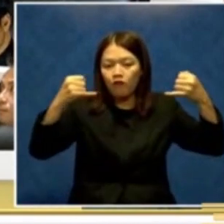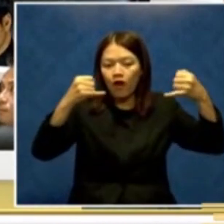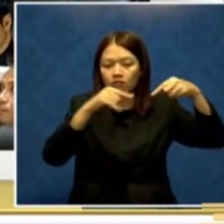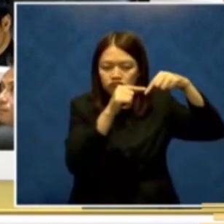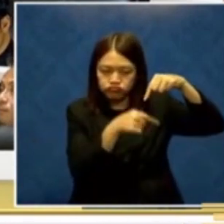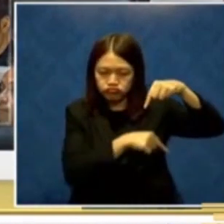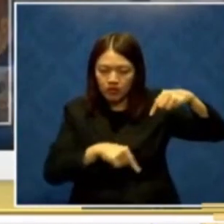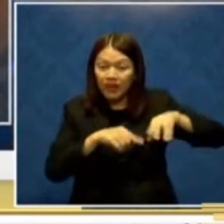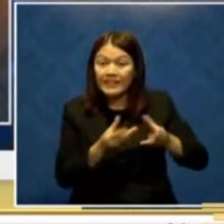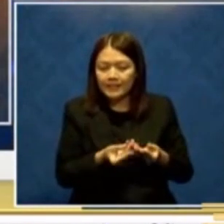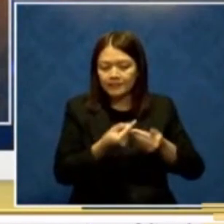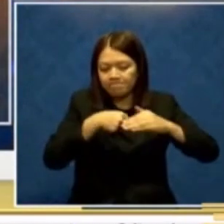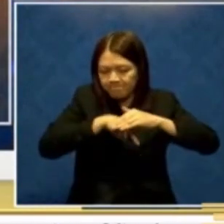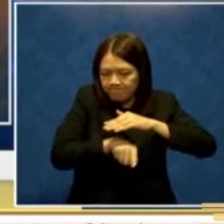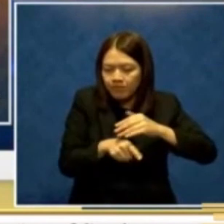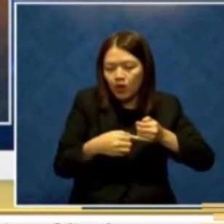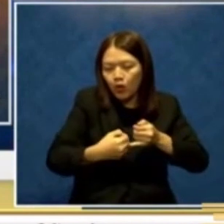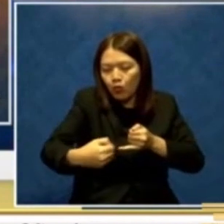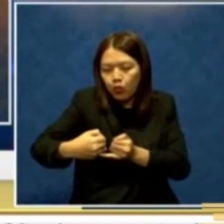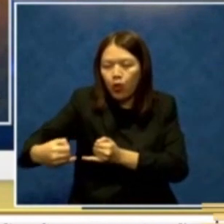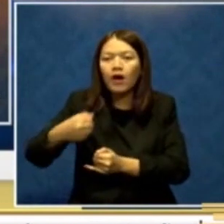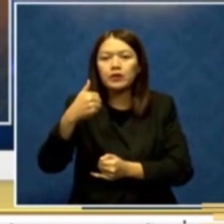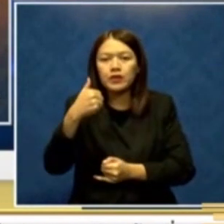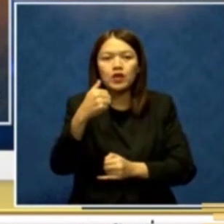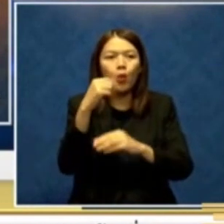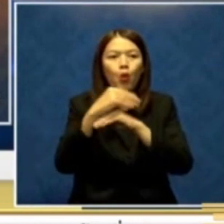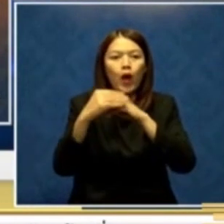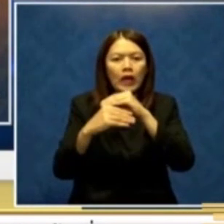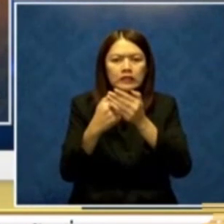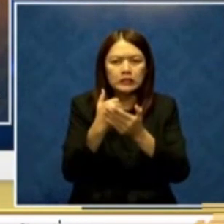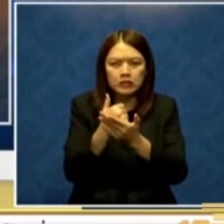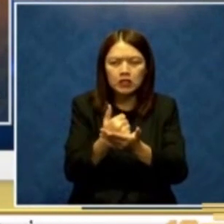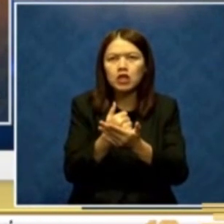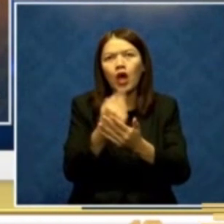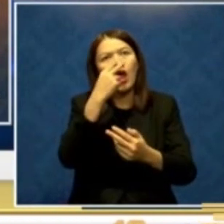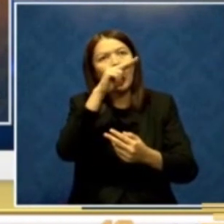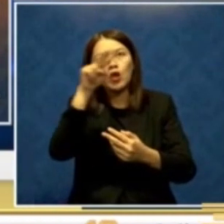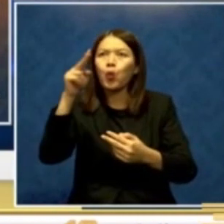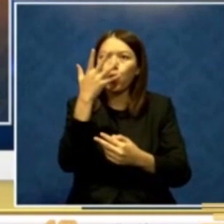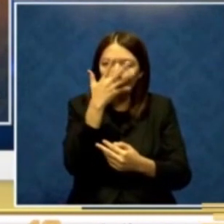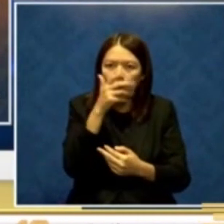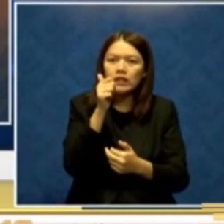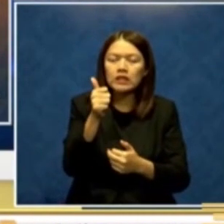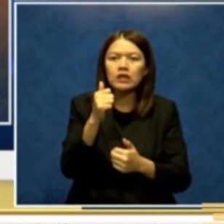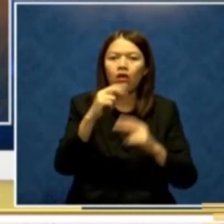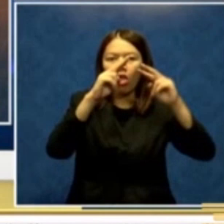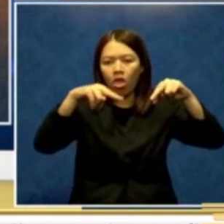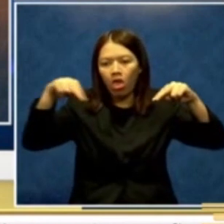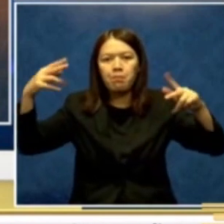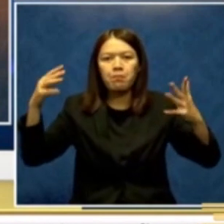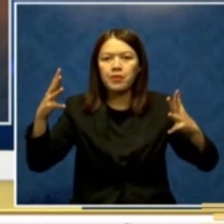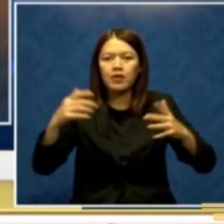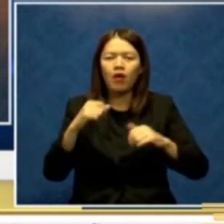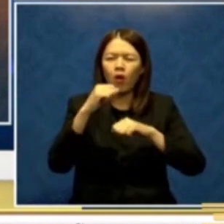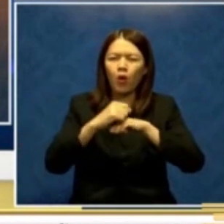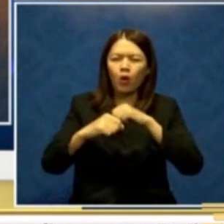นำสายไนฟ้าลง ดนวolerนship โม Wirng เชียงให่ซึเป็โรงการที่ดีค่ะเป็โรงการที่จะช่วยใหภูมิภัของจงวัเชยงให่ดีขึ้นแต